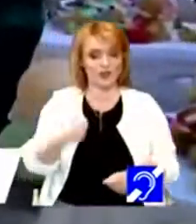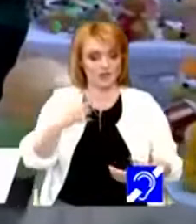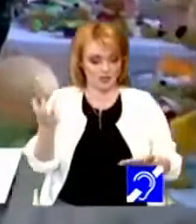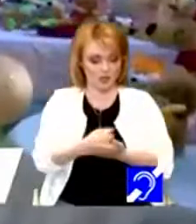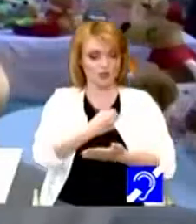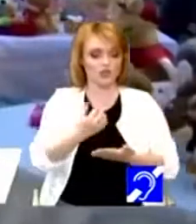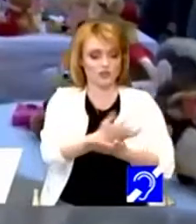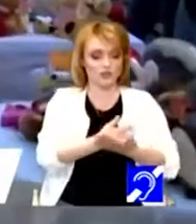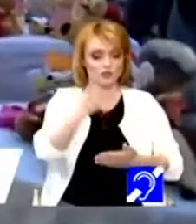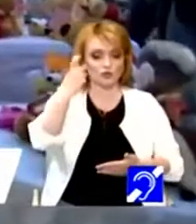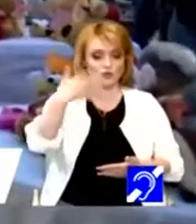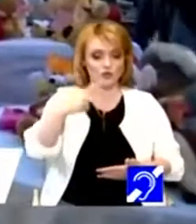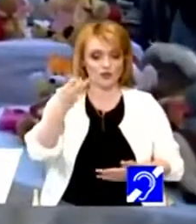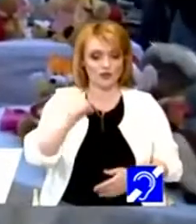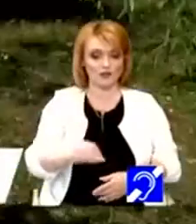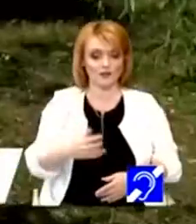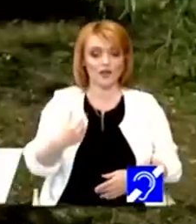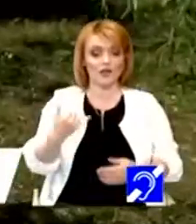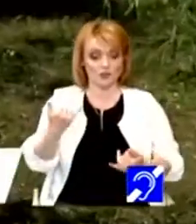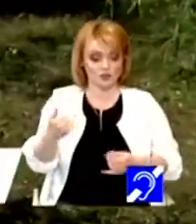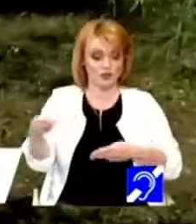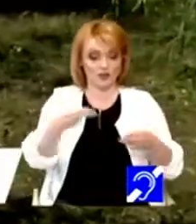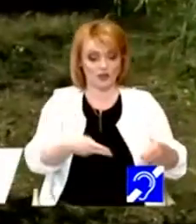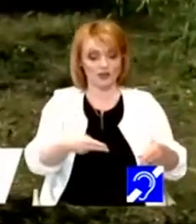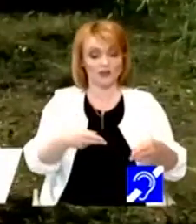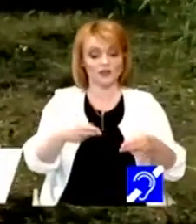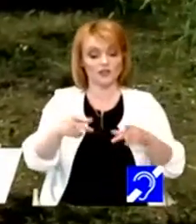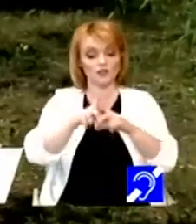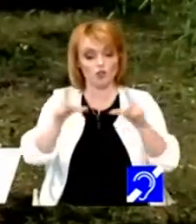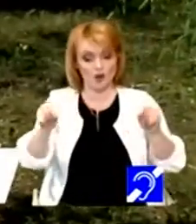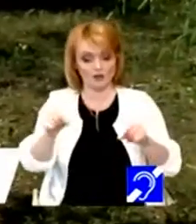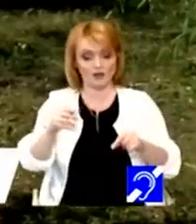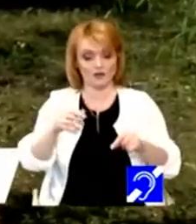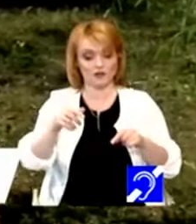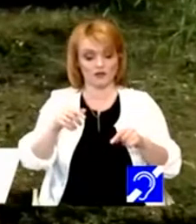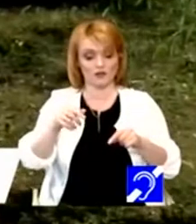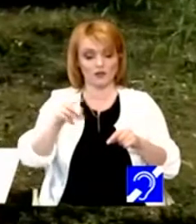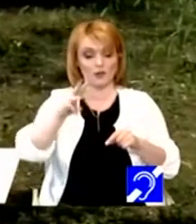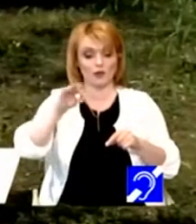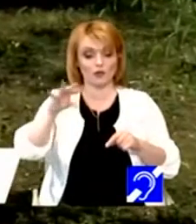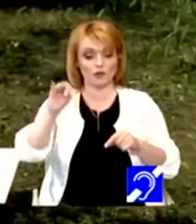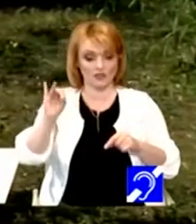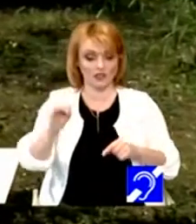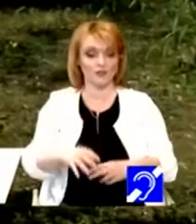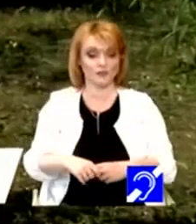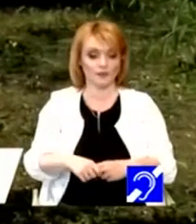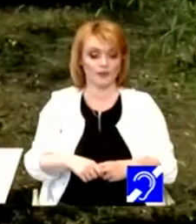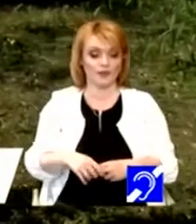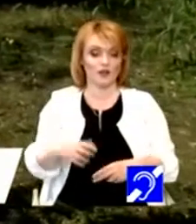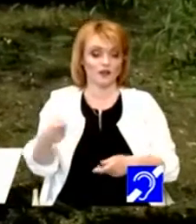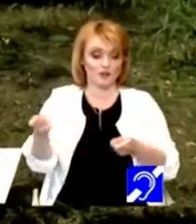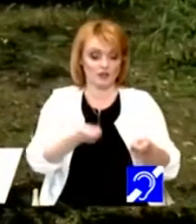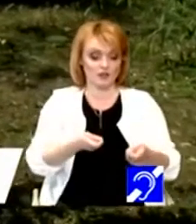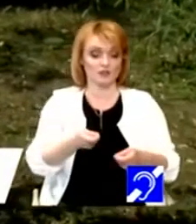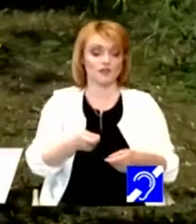adun 150 lei. Eu astăzi am venit de la școala Dumitru Matcoschi cu niște colegi și am venit să vindem jucării